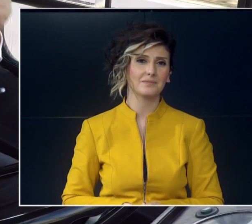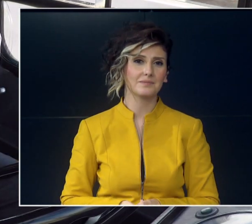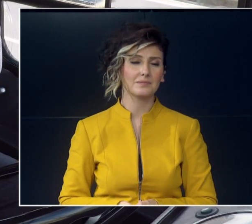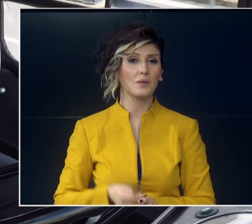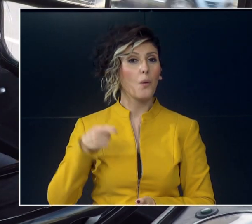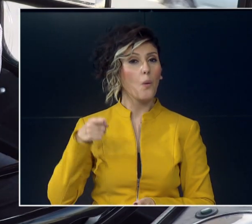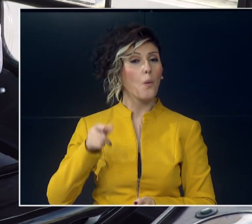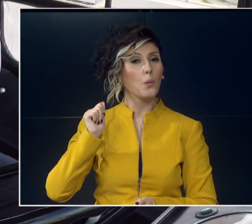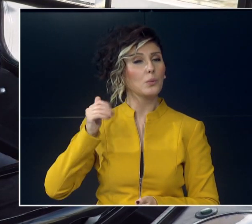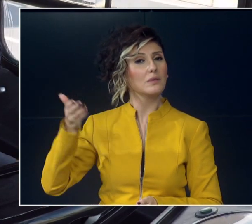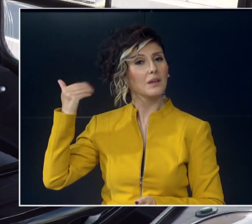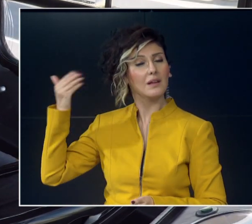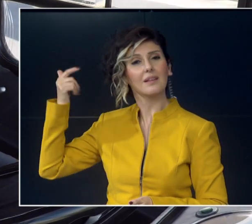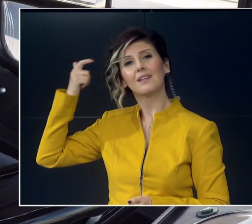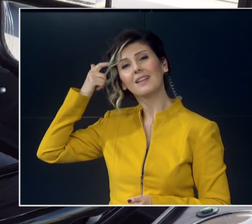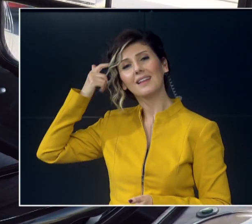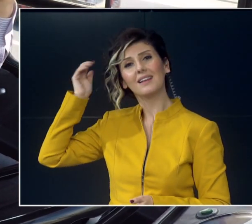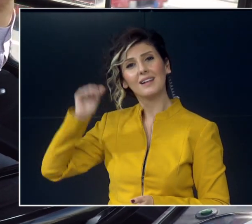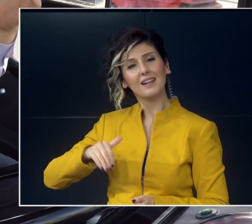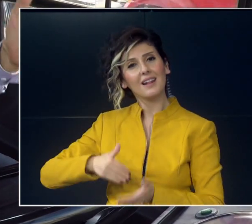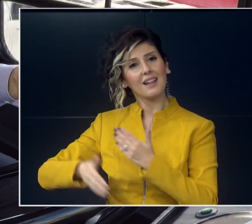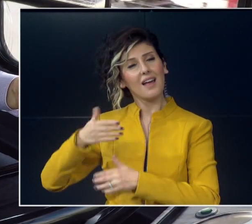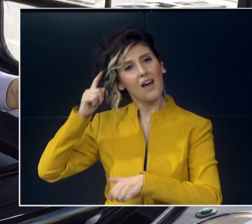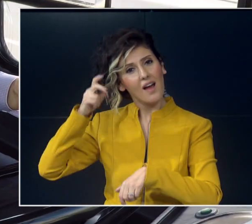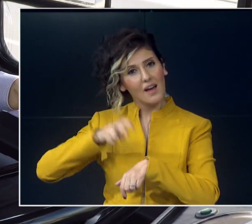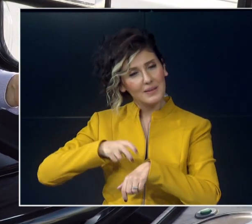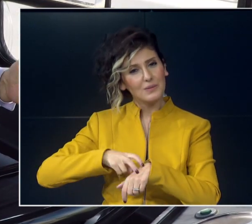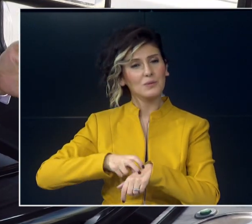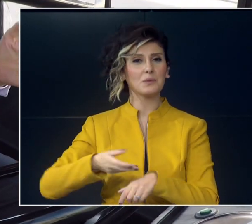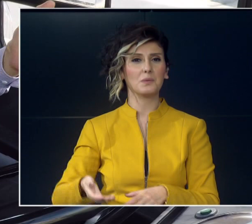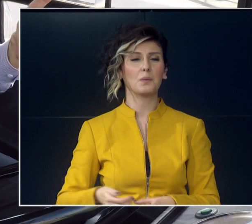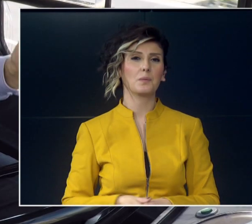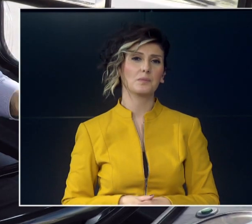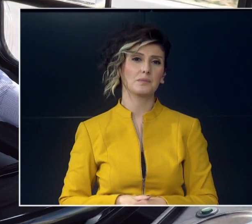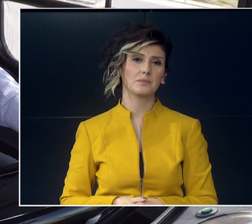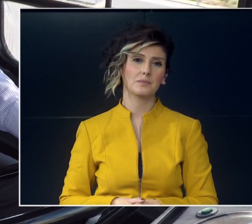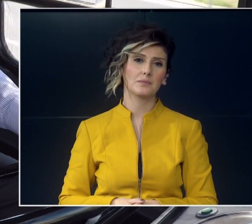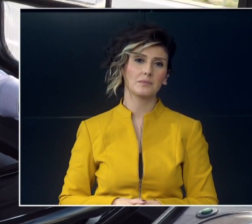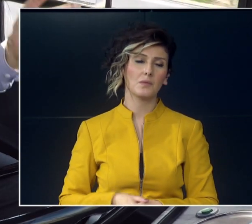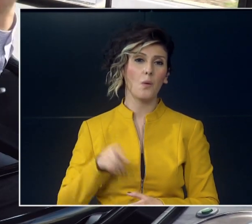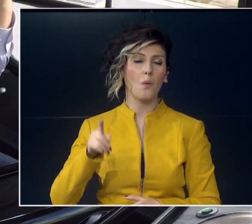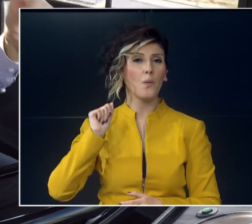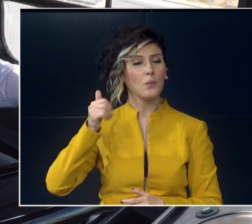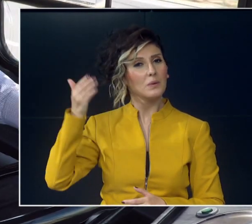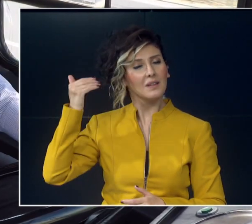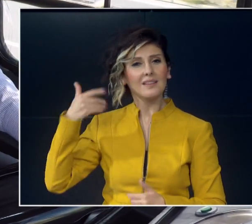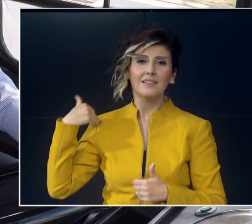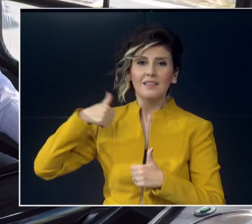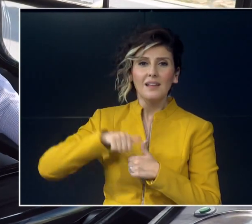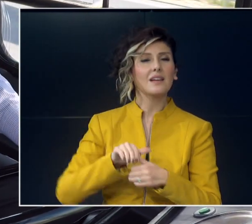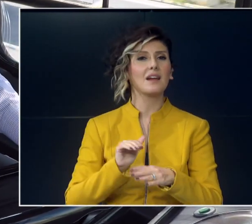O günlere gidiyor insan, o günleri hatırlıyor ve o günleri tekrar yaşama